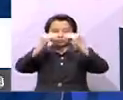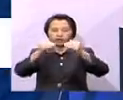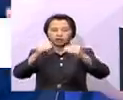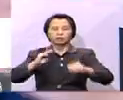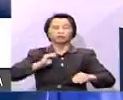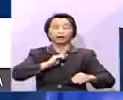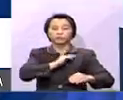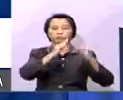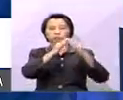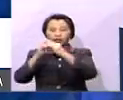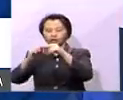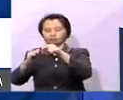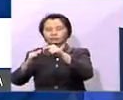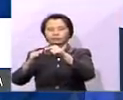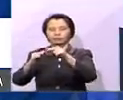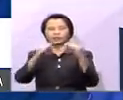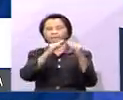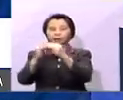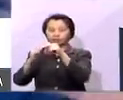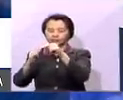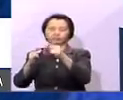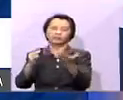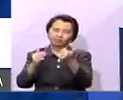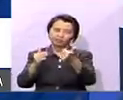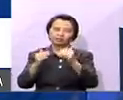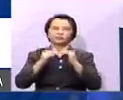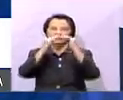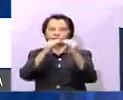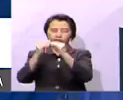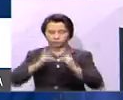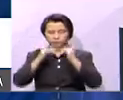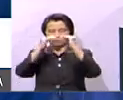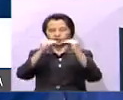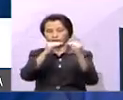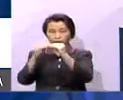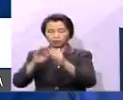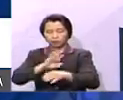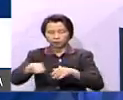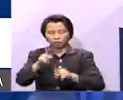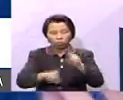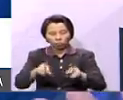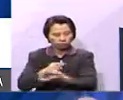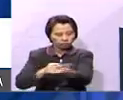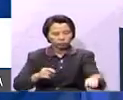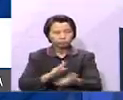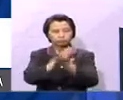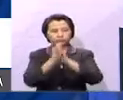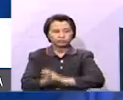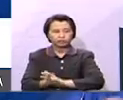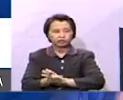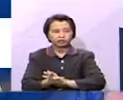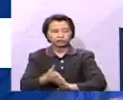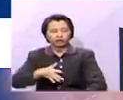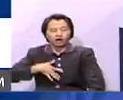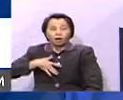maka masyarakat tempatan yang ada dalam kawasan pihak berkuasa tempatan itu dia akan menjadi satu